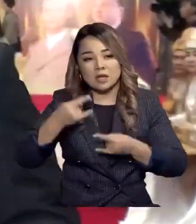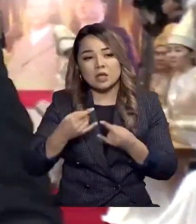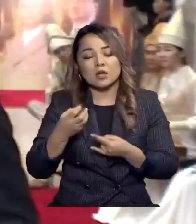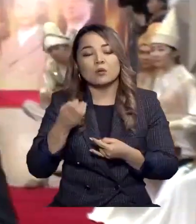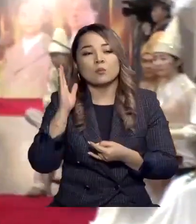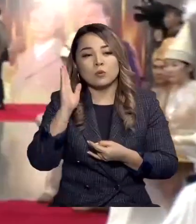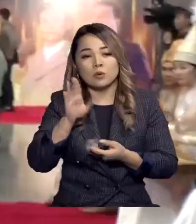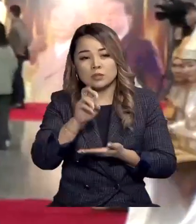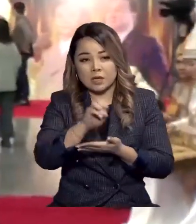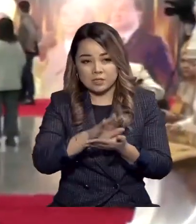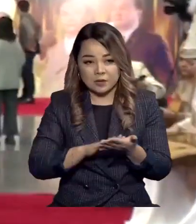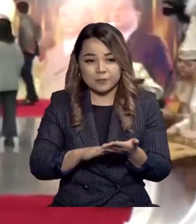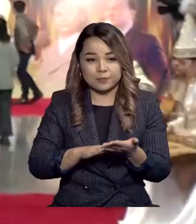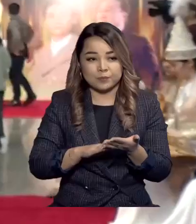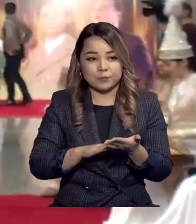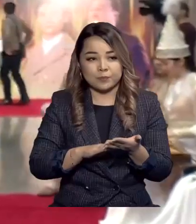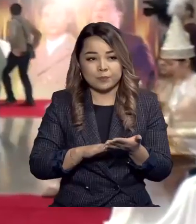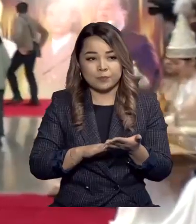көрермен.